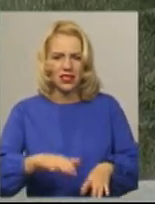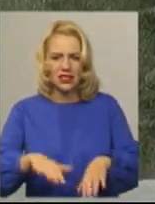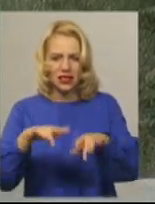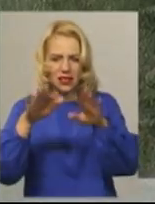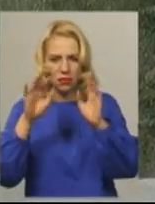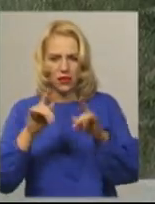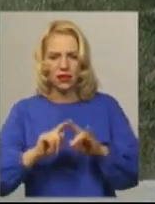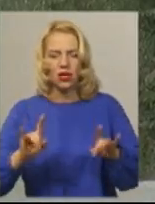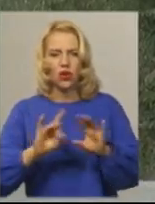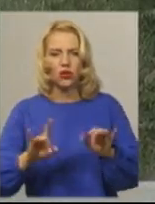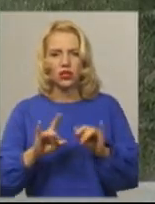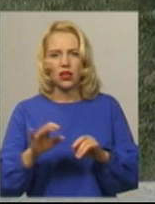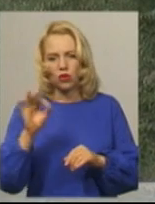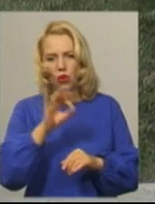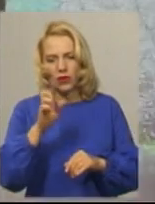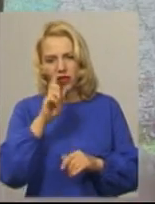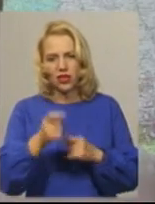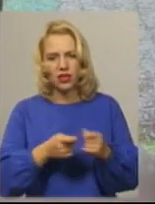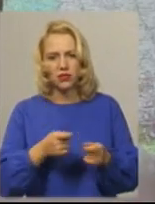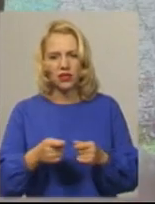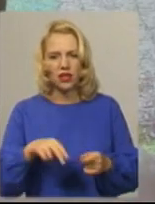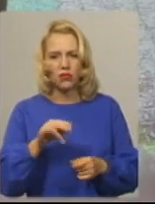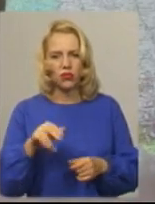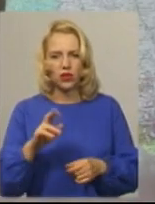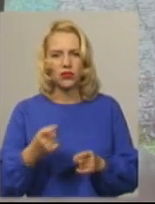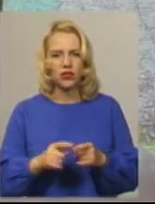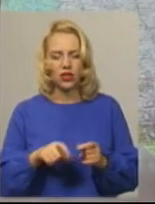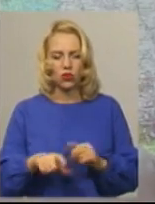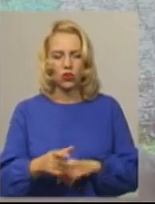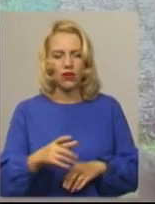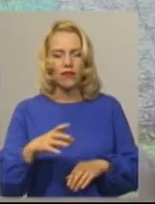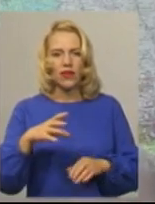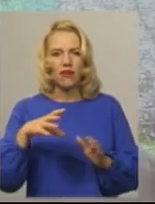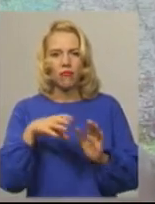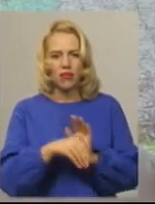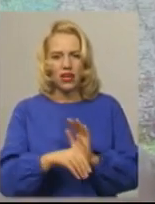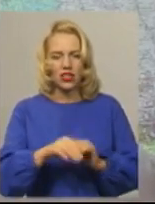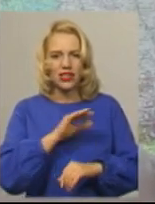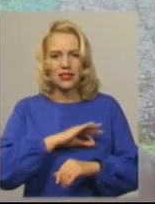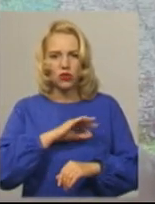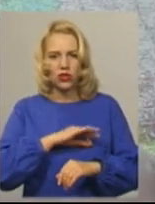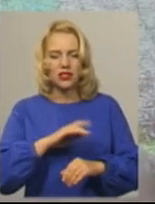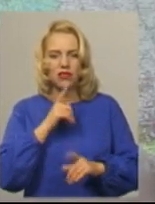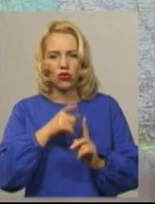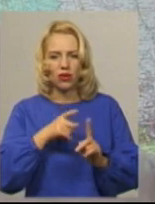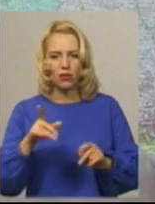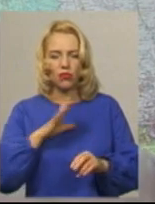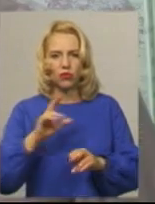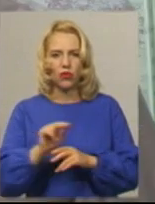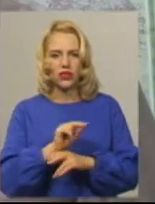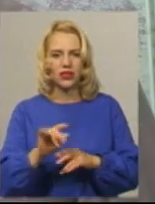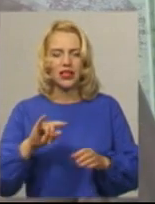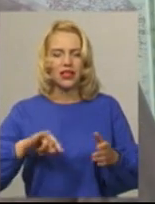доріг Хмельницької облдержадміністрації Сергій Дуда. По цій дорозі в межах експлуатаційного утримання було проведено ямковий